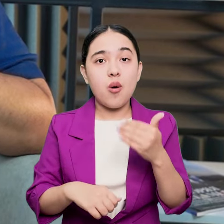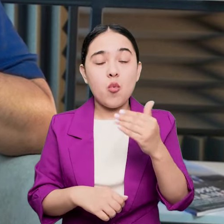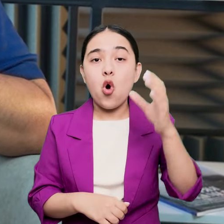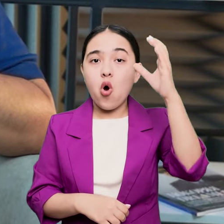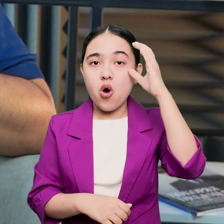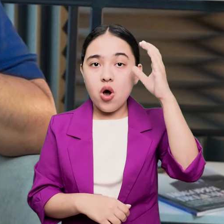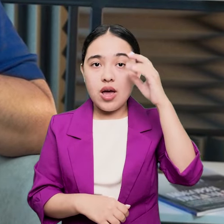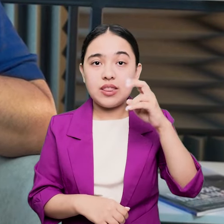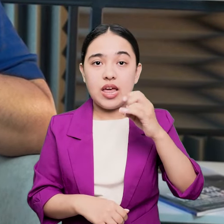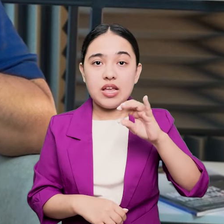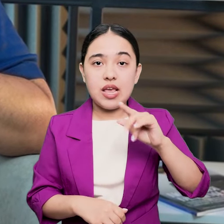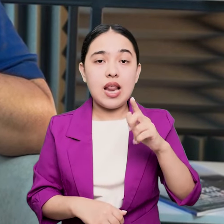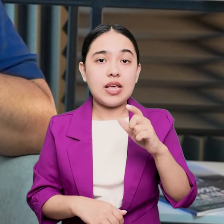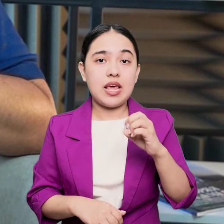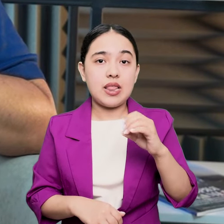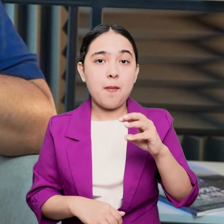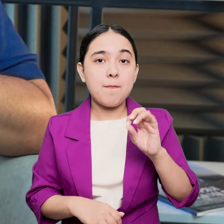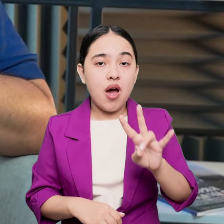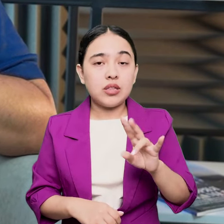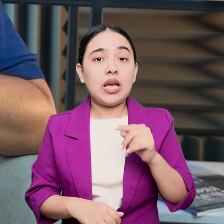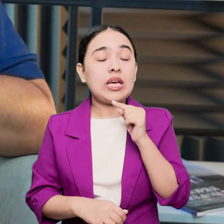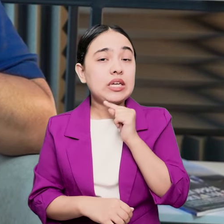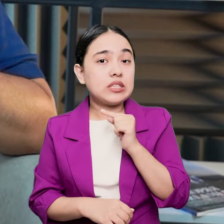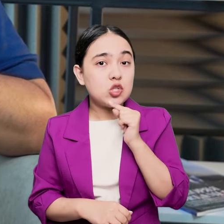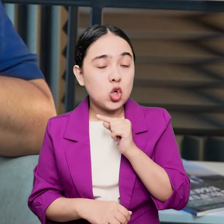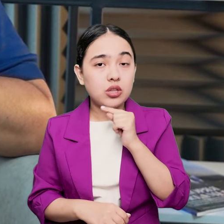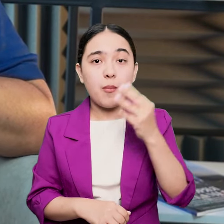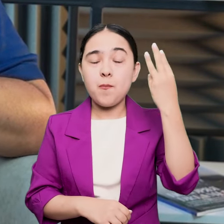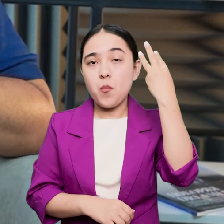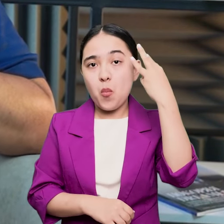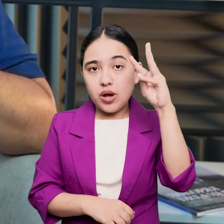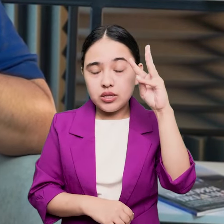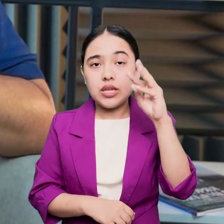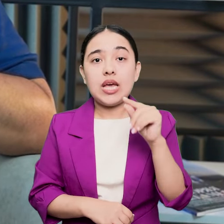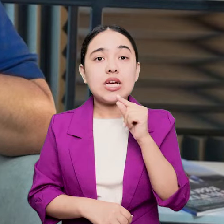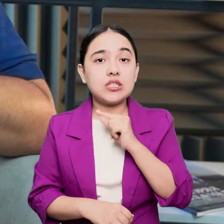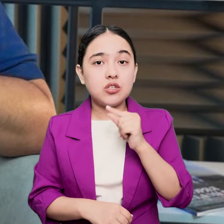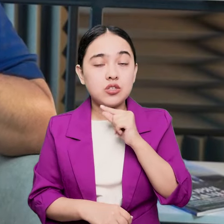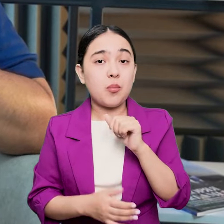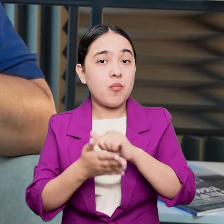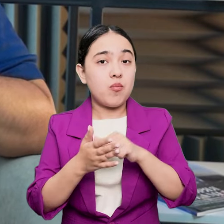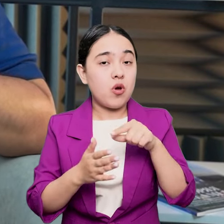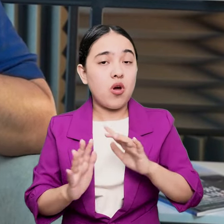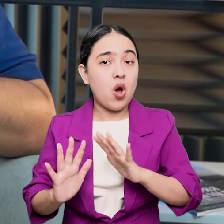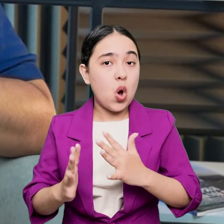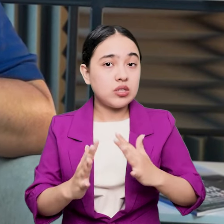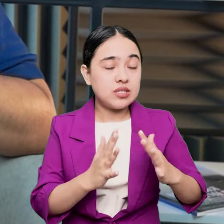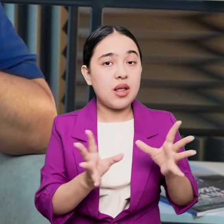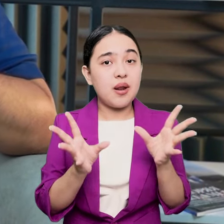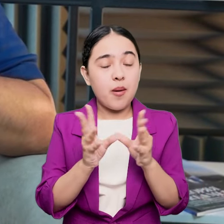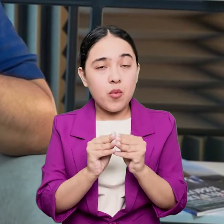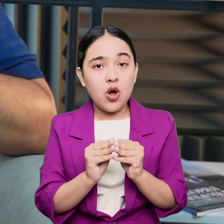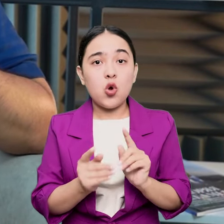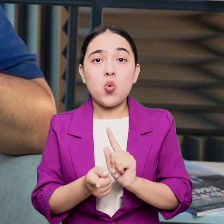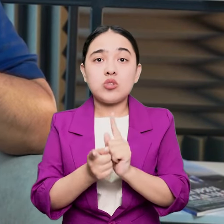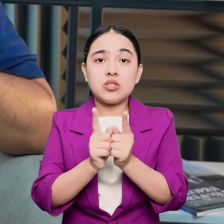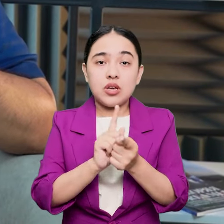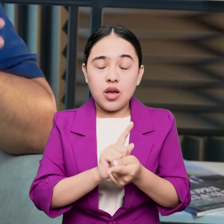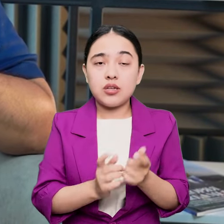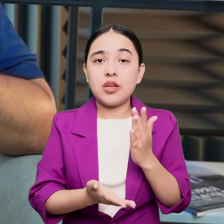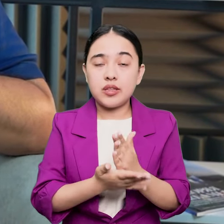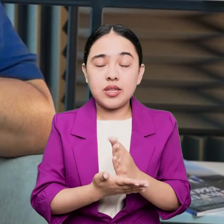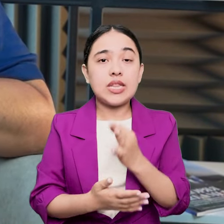olim Daniel Kahneman, demak, iqtisodiyotdagi modellar iqtisodiyotning yadrosidagi hodisalar bilan o'zgaruvchanlikka